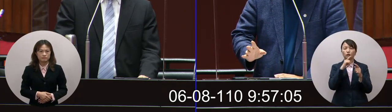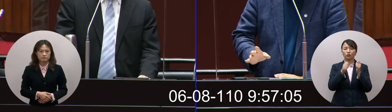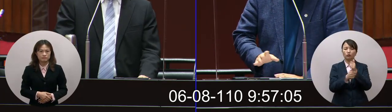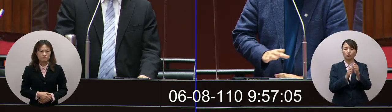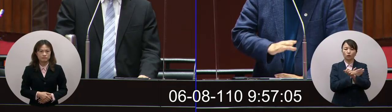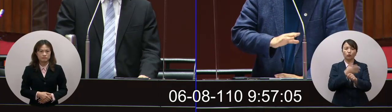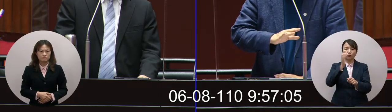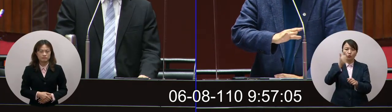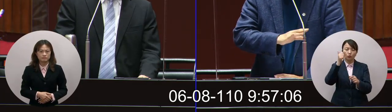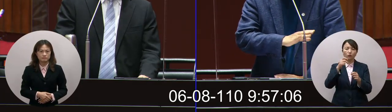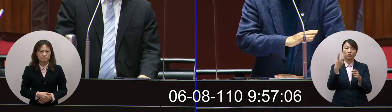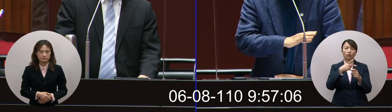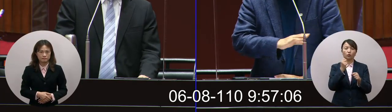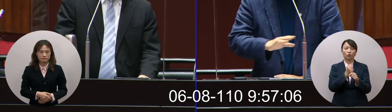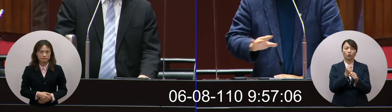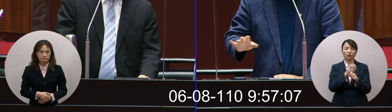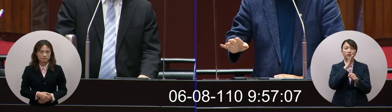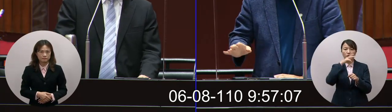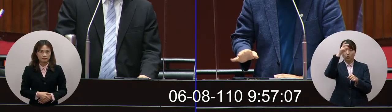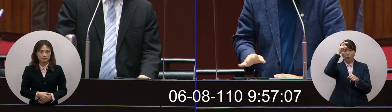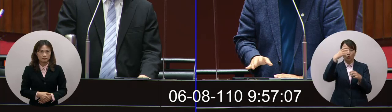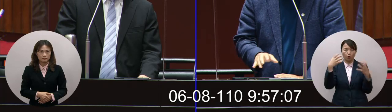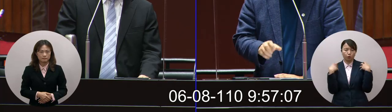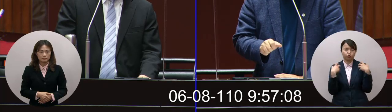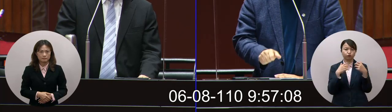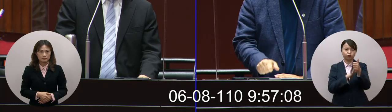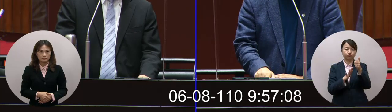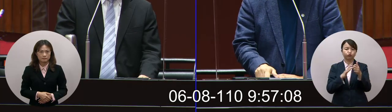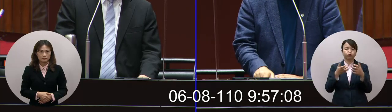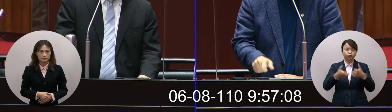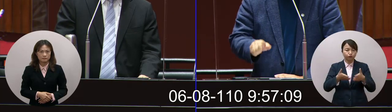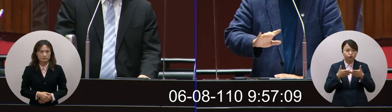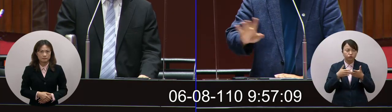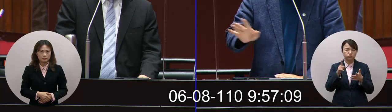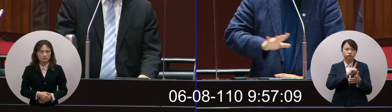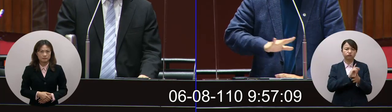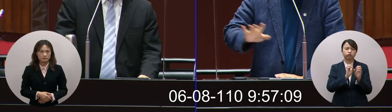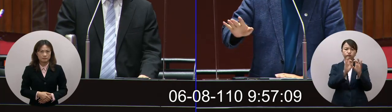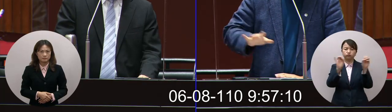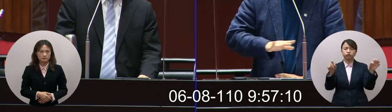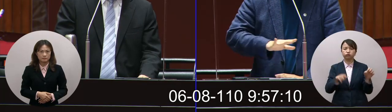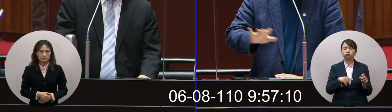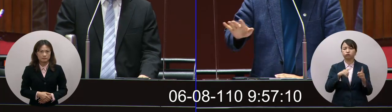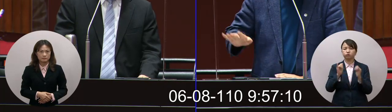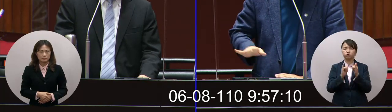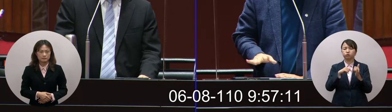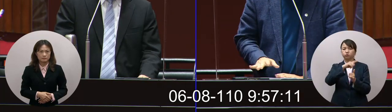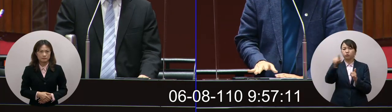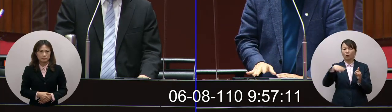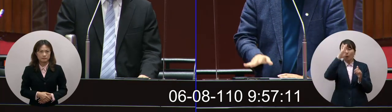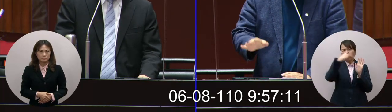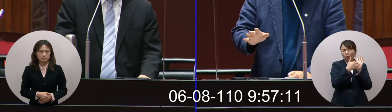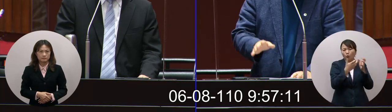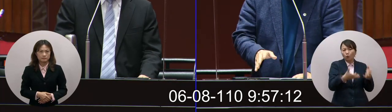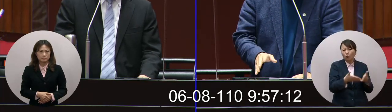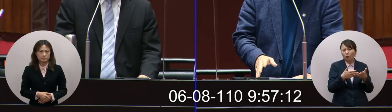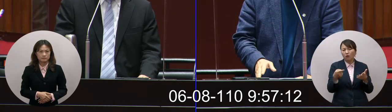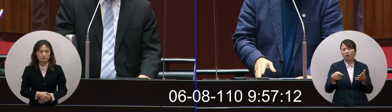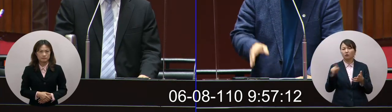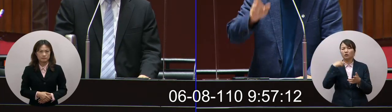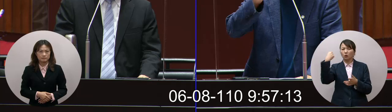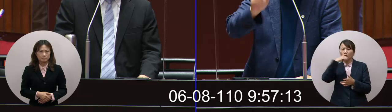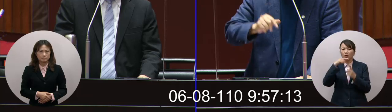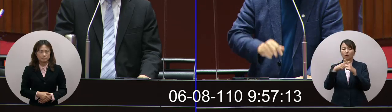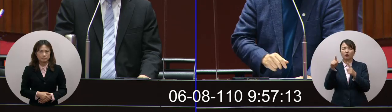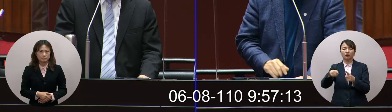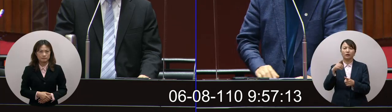长，做到一个啊境界重要的干部来传这個，伫即款大家在防疫的时阵哦，那叫做台湾人